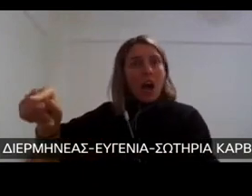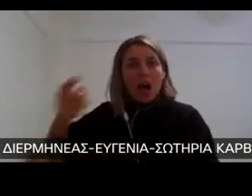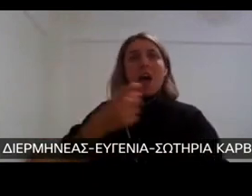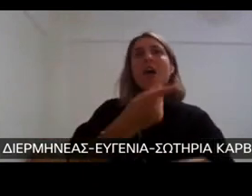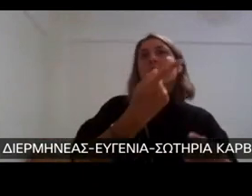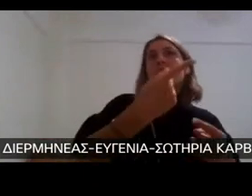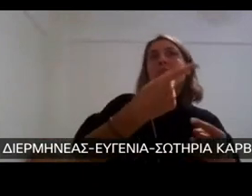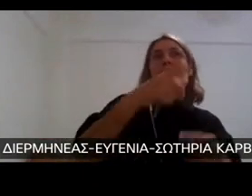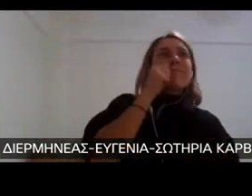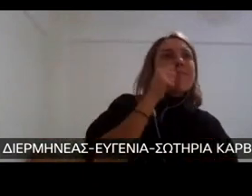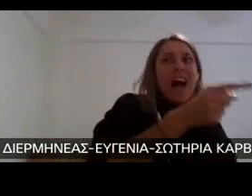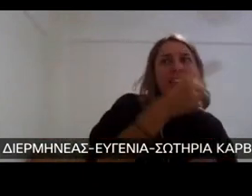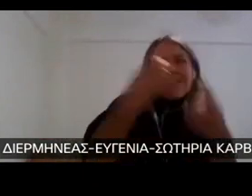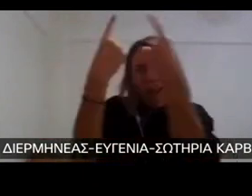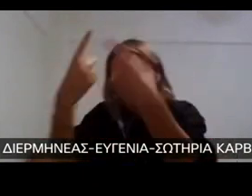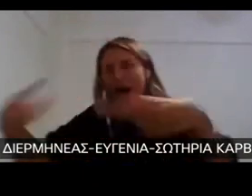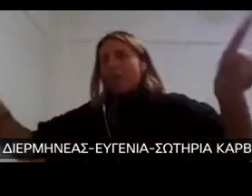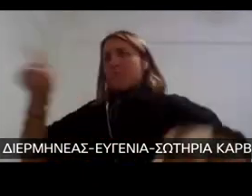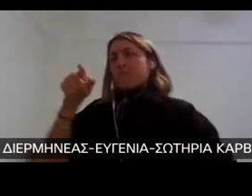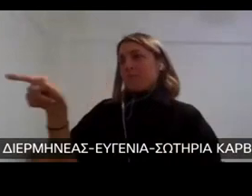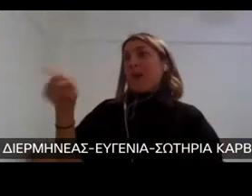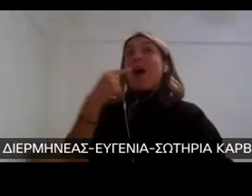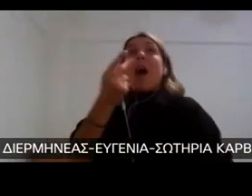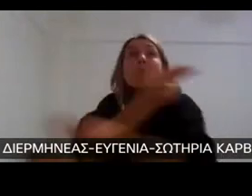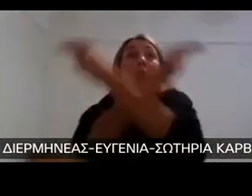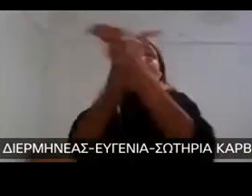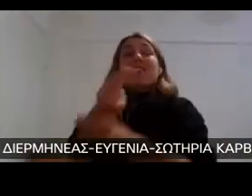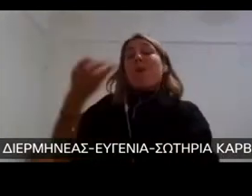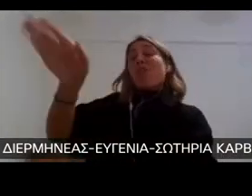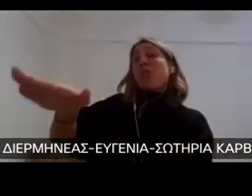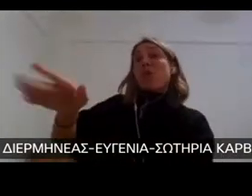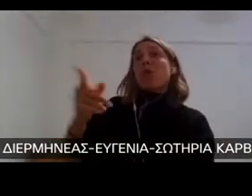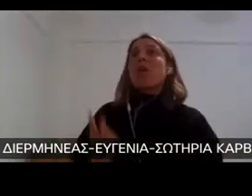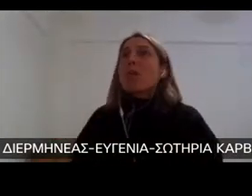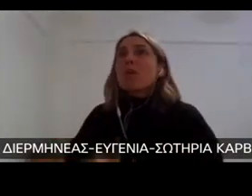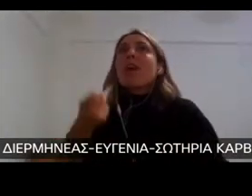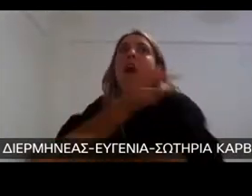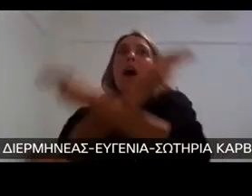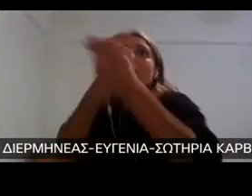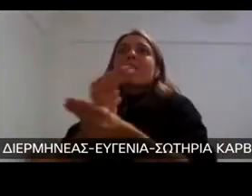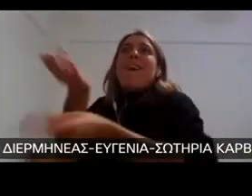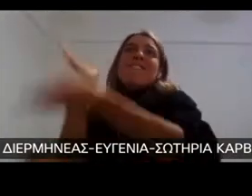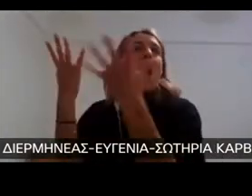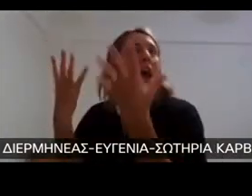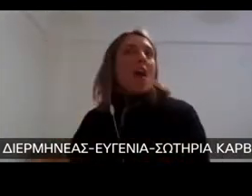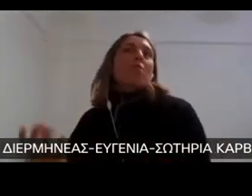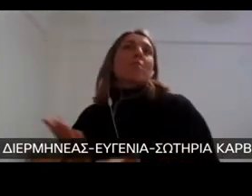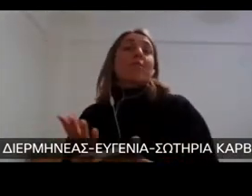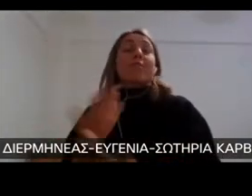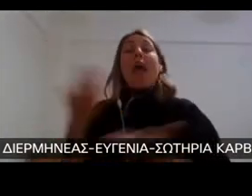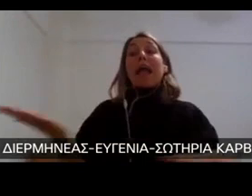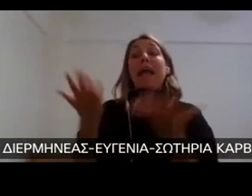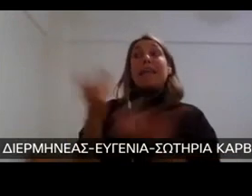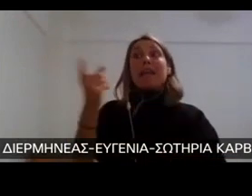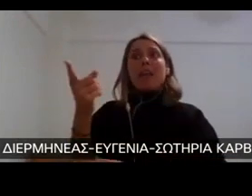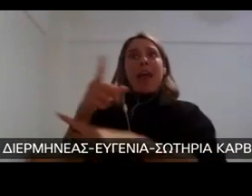κανόνα, συνεπάγεται την υποδέστερη κοινωνική τους θέση και άρα τη βία που τους ασκείται. Όταν κάτι το αντικειμενοποιούμε, το φερόμαστε